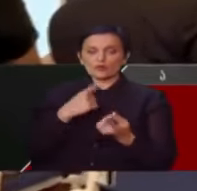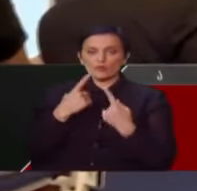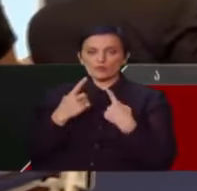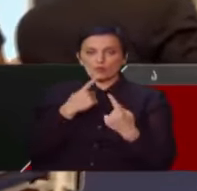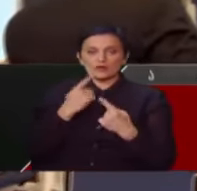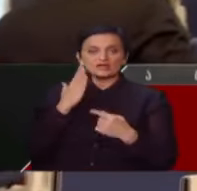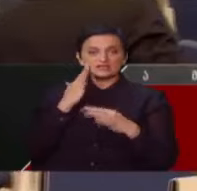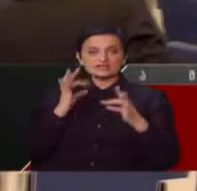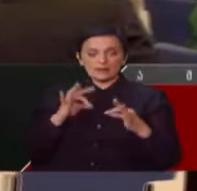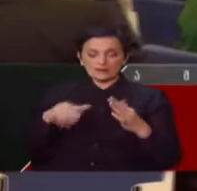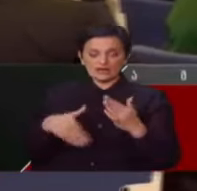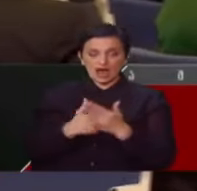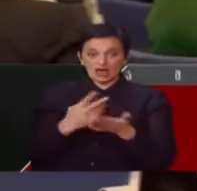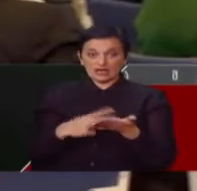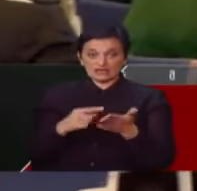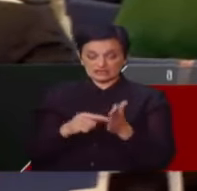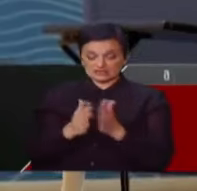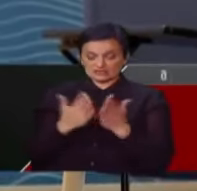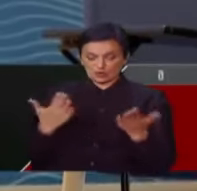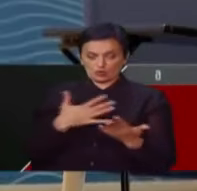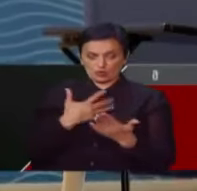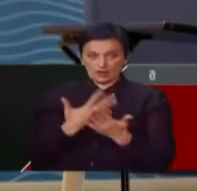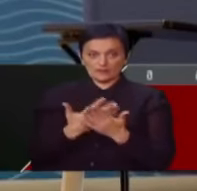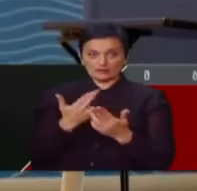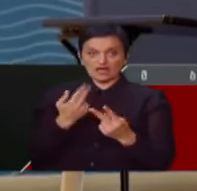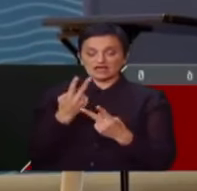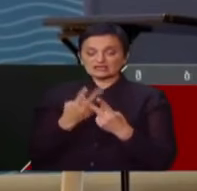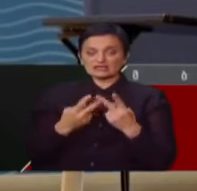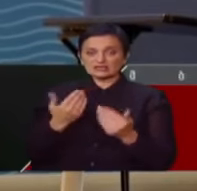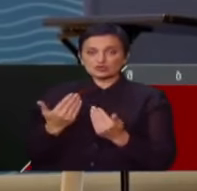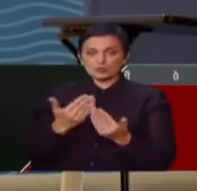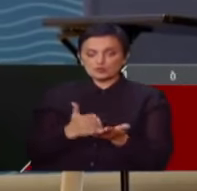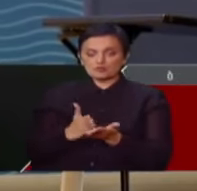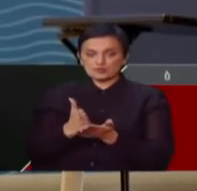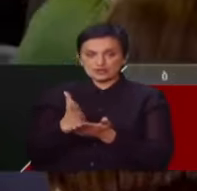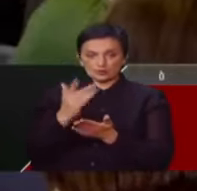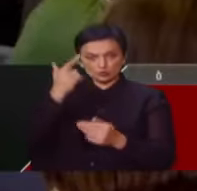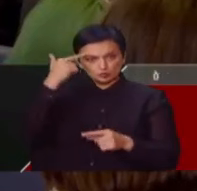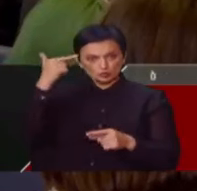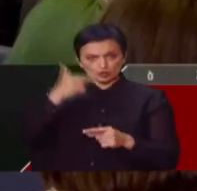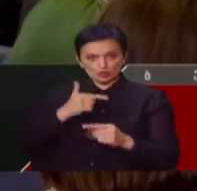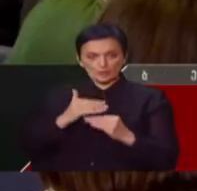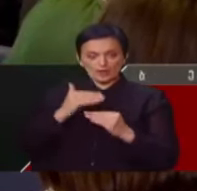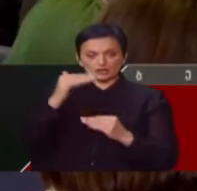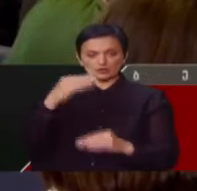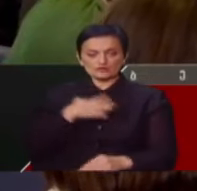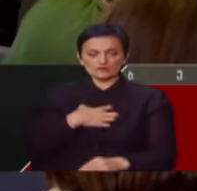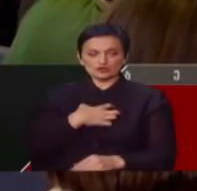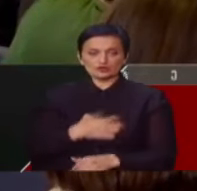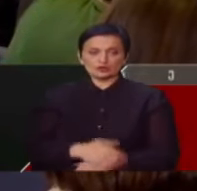აღსრულების სამართლის ახალი სახელმძღვანელოს აქტუალობასა და საჯელ აღსრულების სამართლის მიმართულებით ცნობიერების ამაღლების